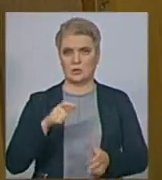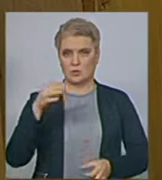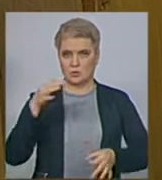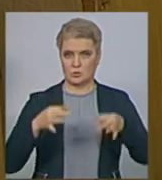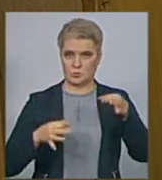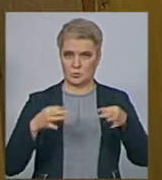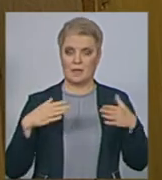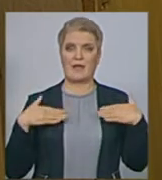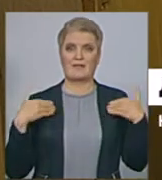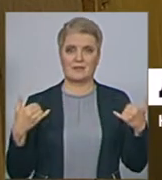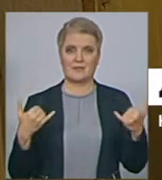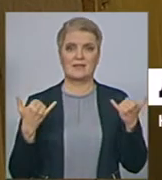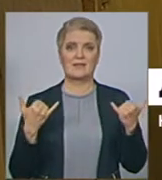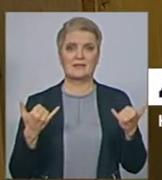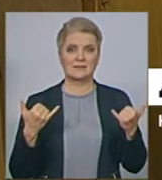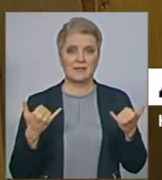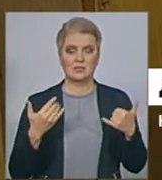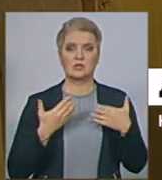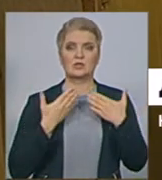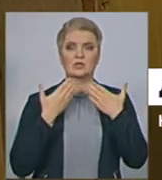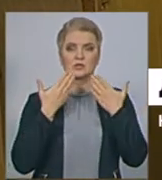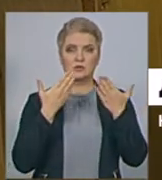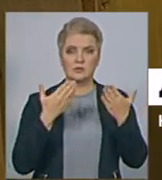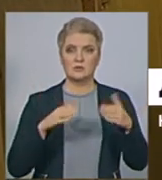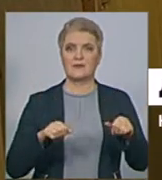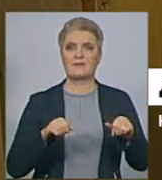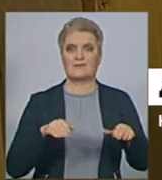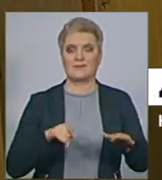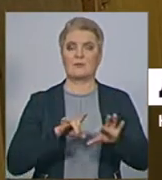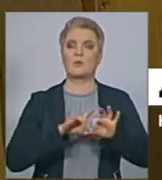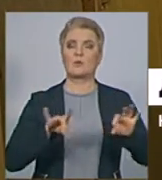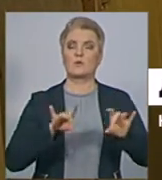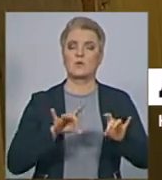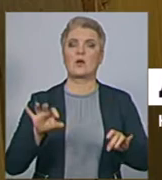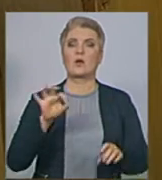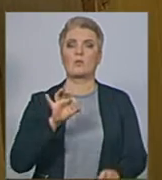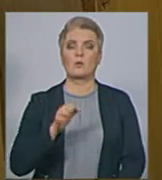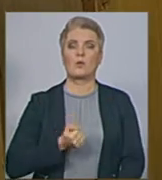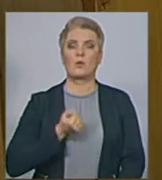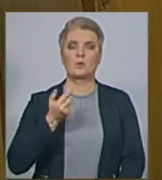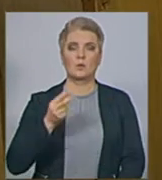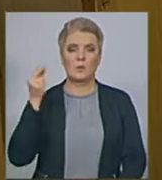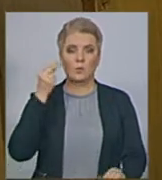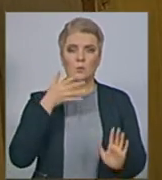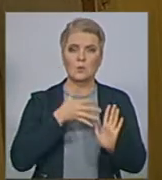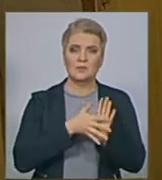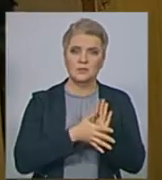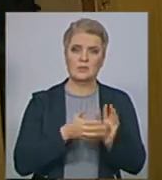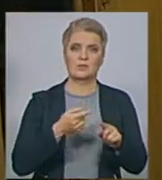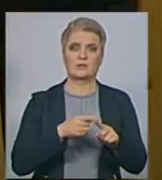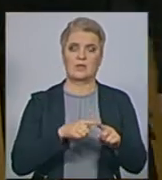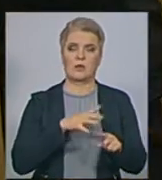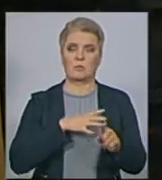Так, вітаю. Наразі вони зачитують мотивувальну частину вироку, в якій йдеться, розказується про низку досліджень, які були раніше. Також суддя наголосив,